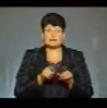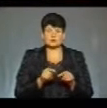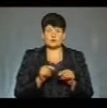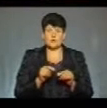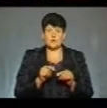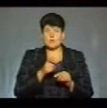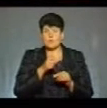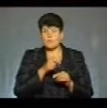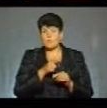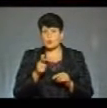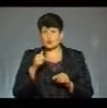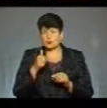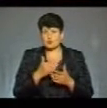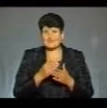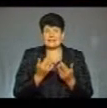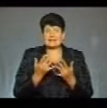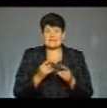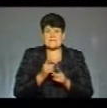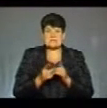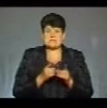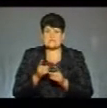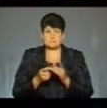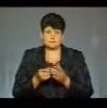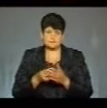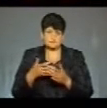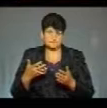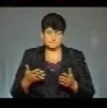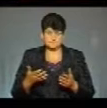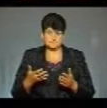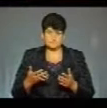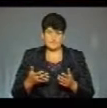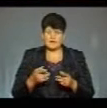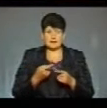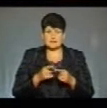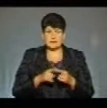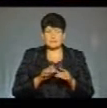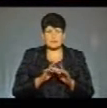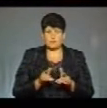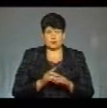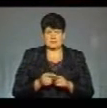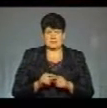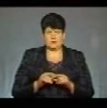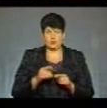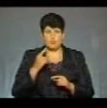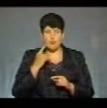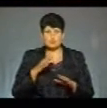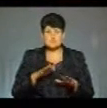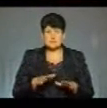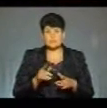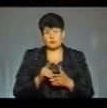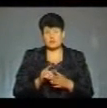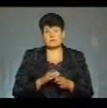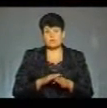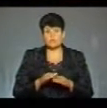року декілька змін тарифів. Ми не зовсім погоджуємося з цією позицією, але мусимо